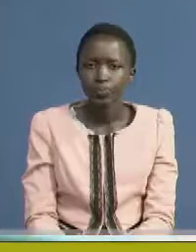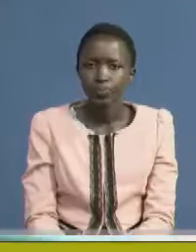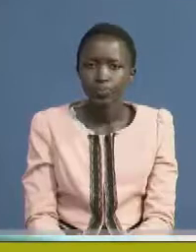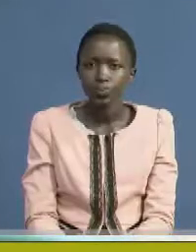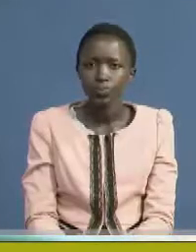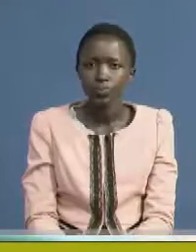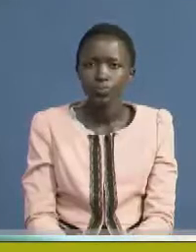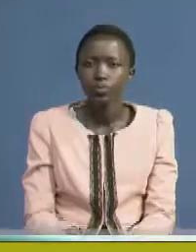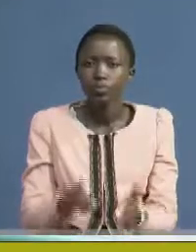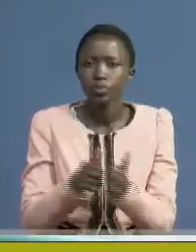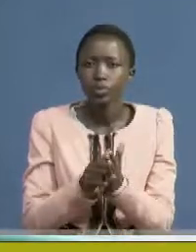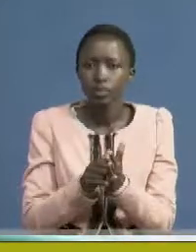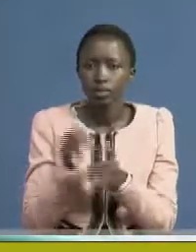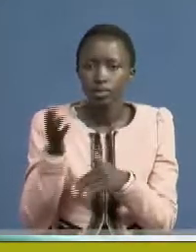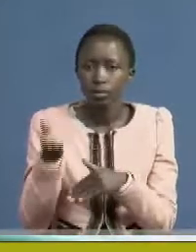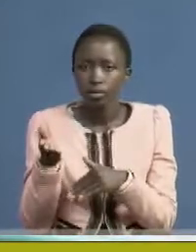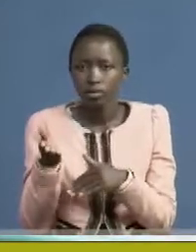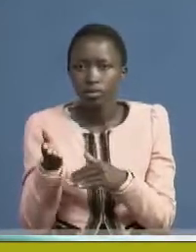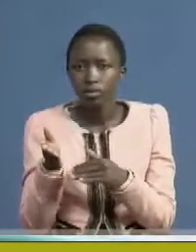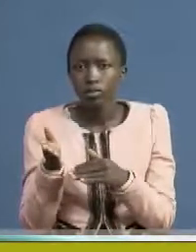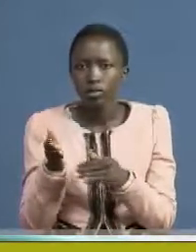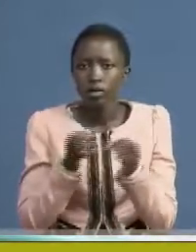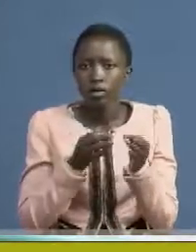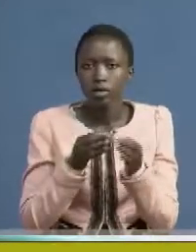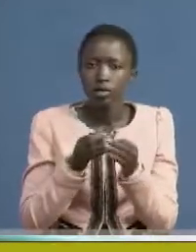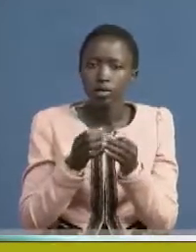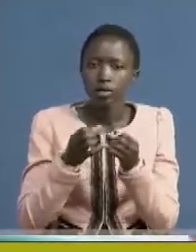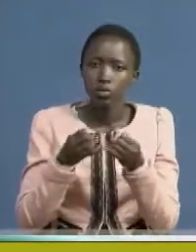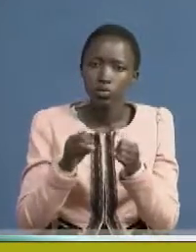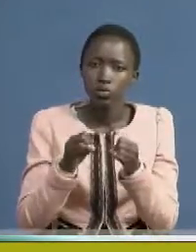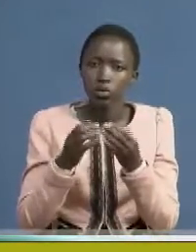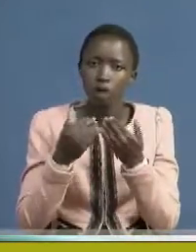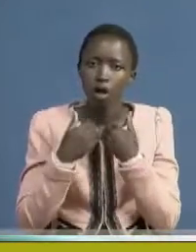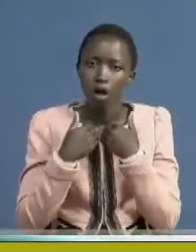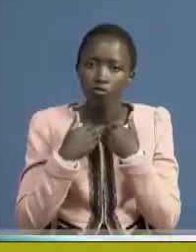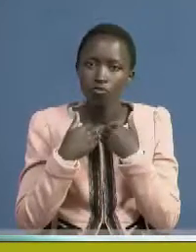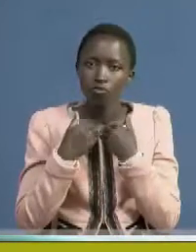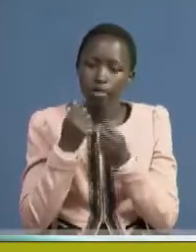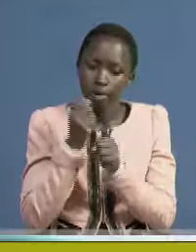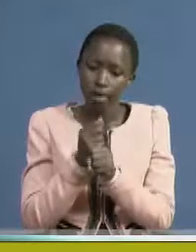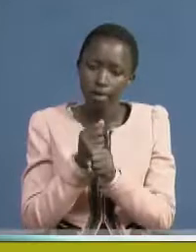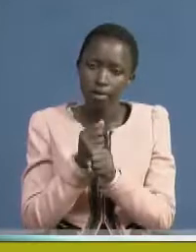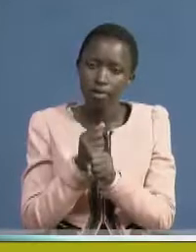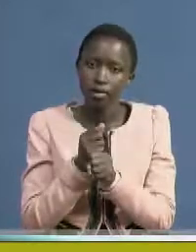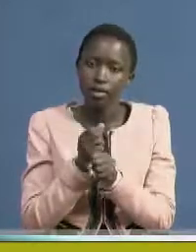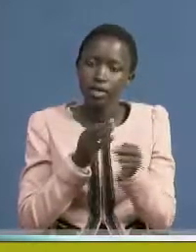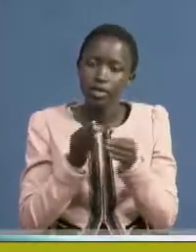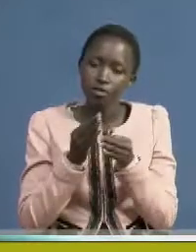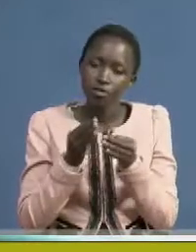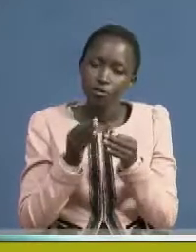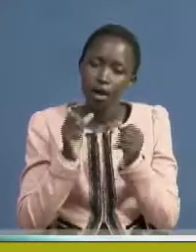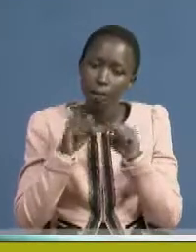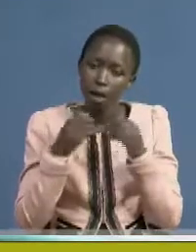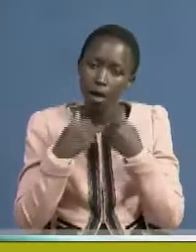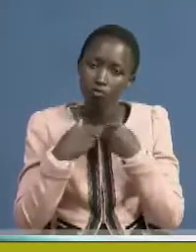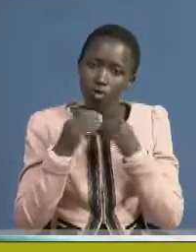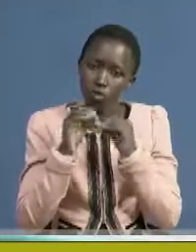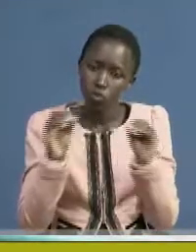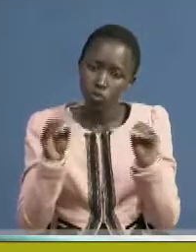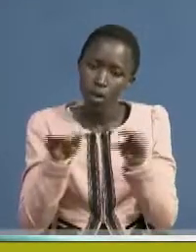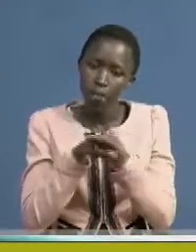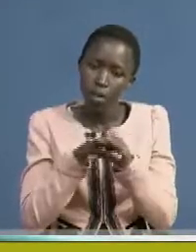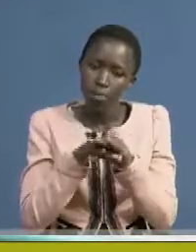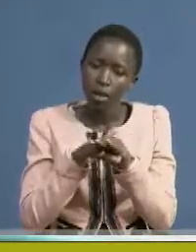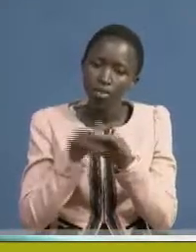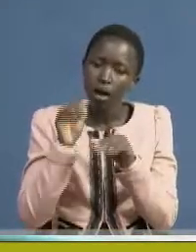Wale interim wako hapo, kama wamejikakamua, wamefikisha pahali, wakiona kweli hawawezi, waite members